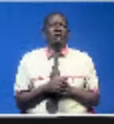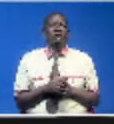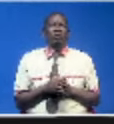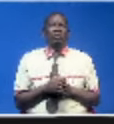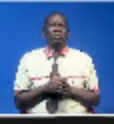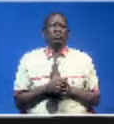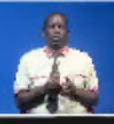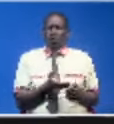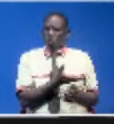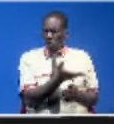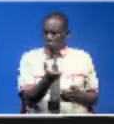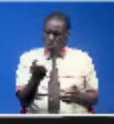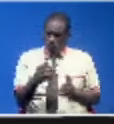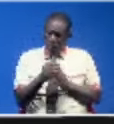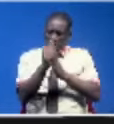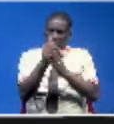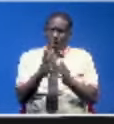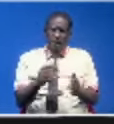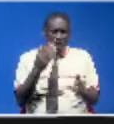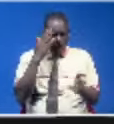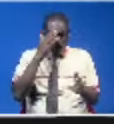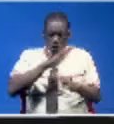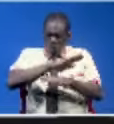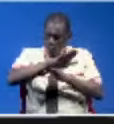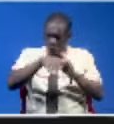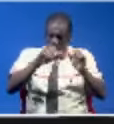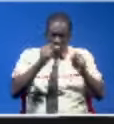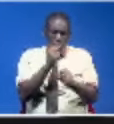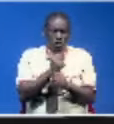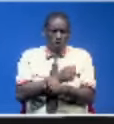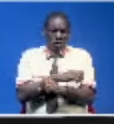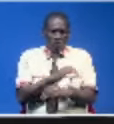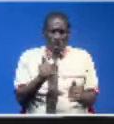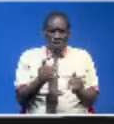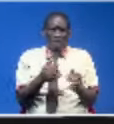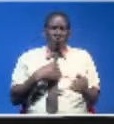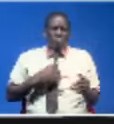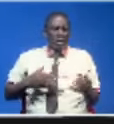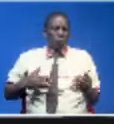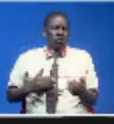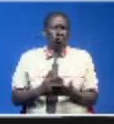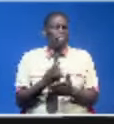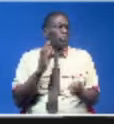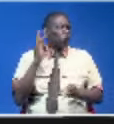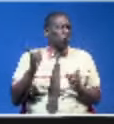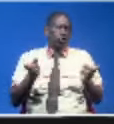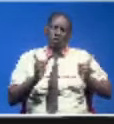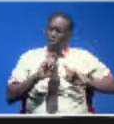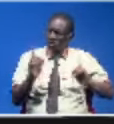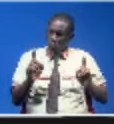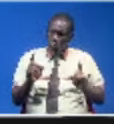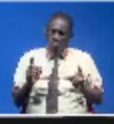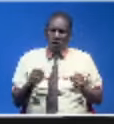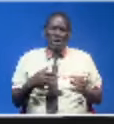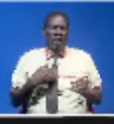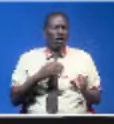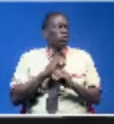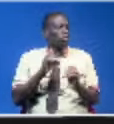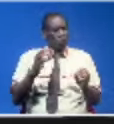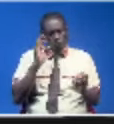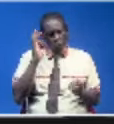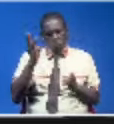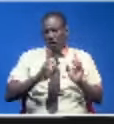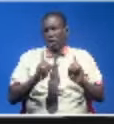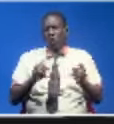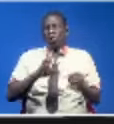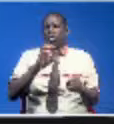Hawa madereva wote najua wanaweza. Mimi na hakika sina wasiwasi Walter Swisho wote. Kwa